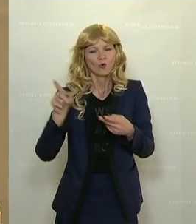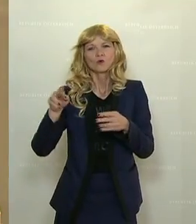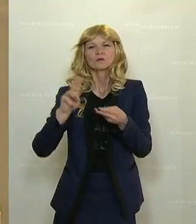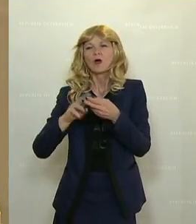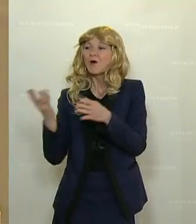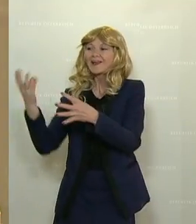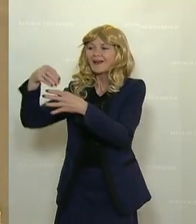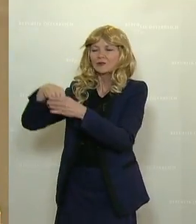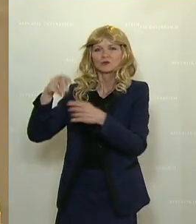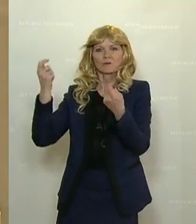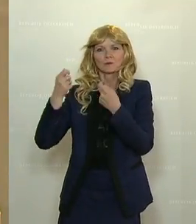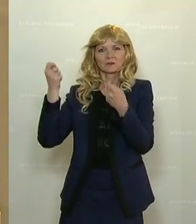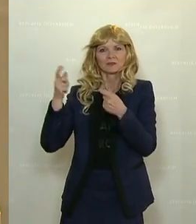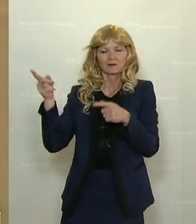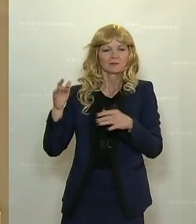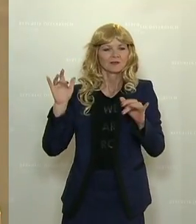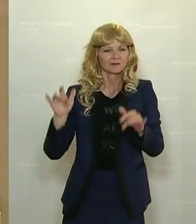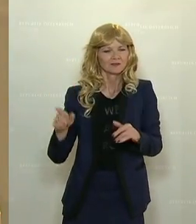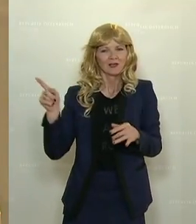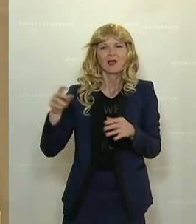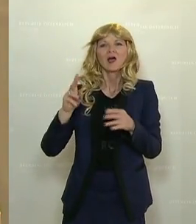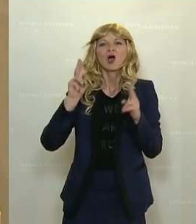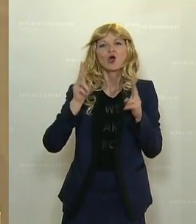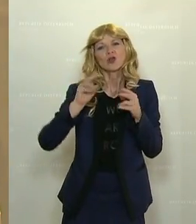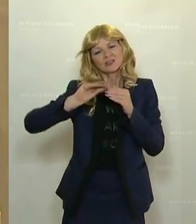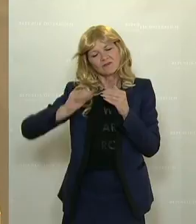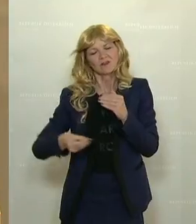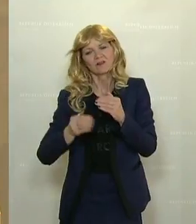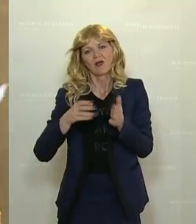im Rahmen des Arbeitsrechts auf Grundlage einer kollektivvertraglichen Entlohnung.